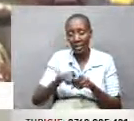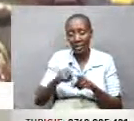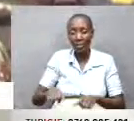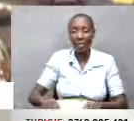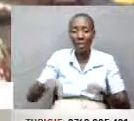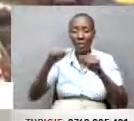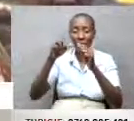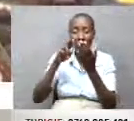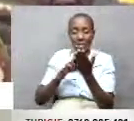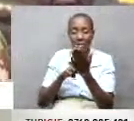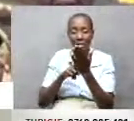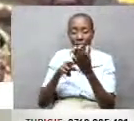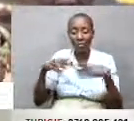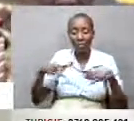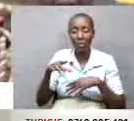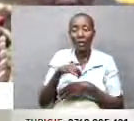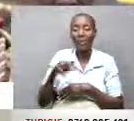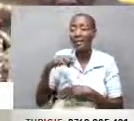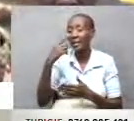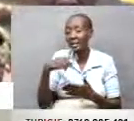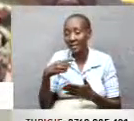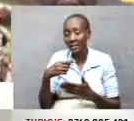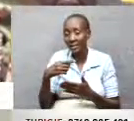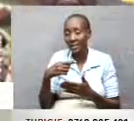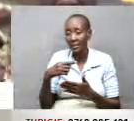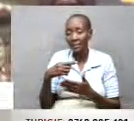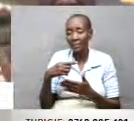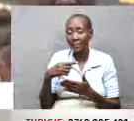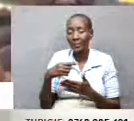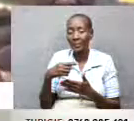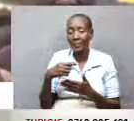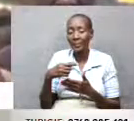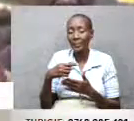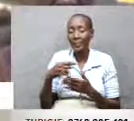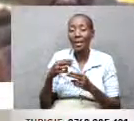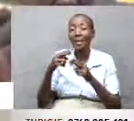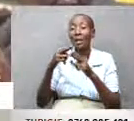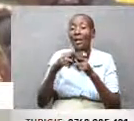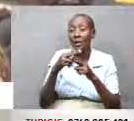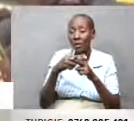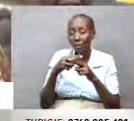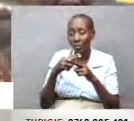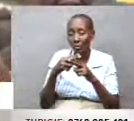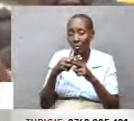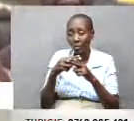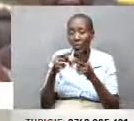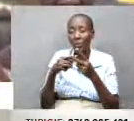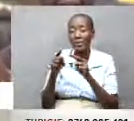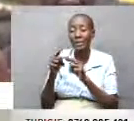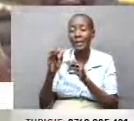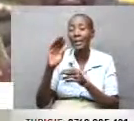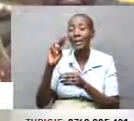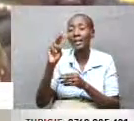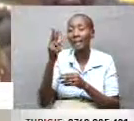wa watu wetu wapate kitambulisho, amesema mbele yangu ya kwamba hivi karibuni tunataka kuanzisha awamu ya